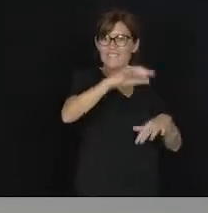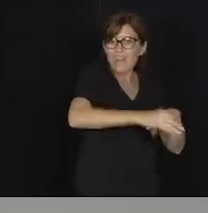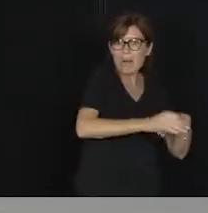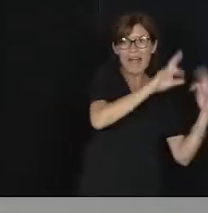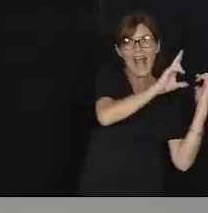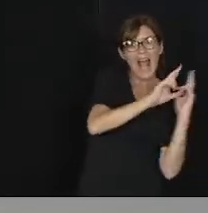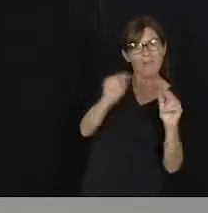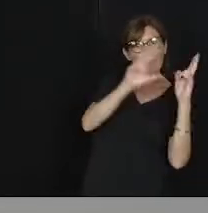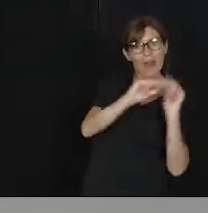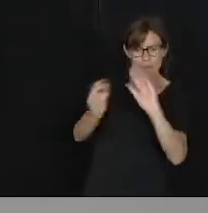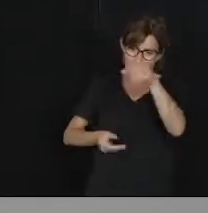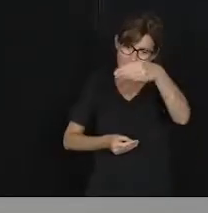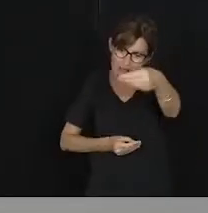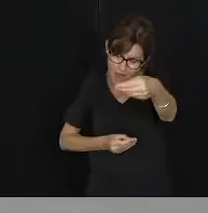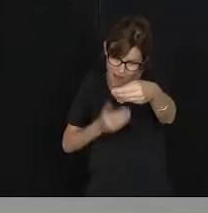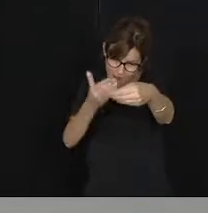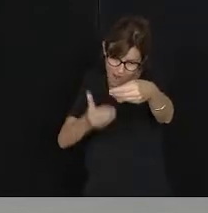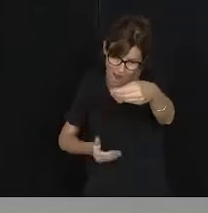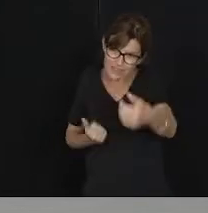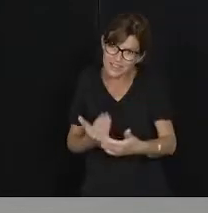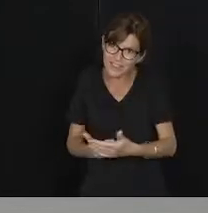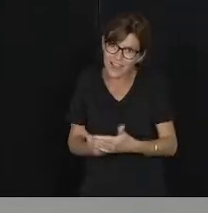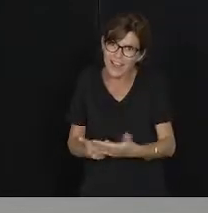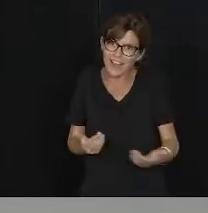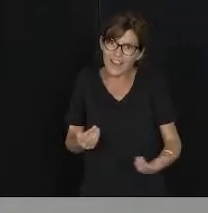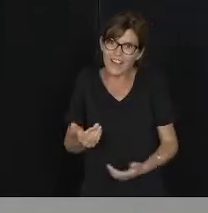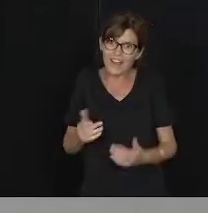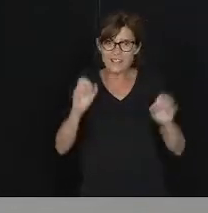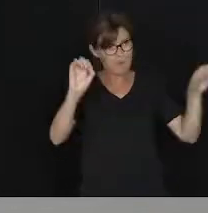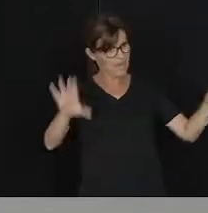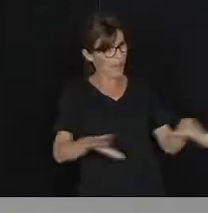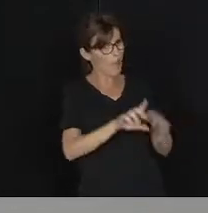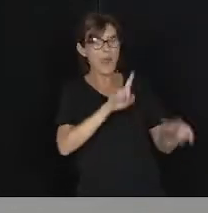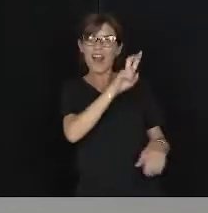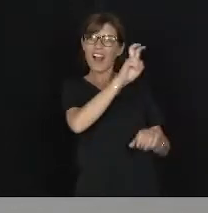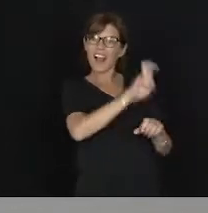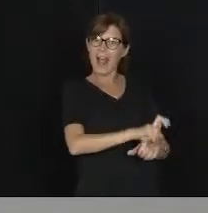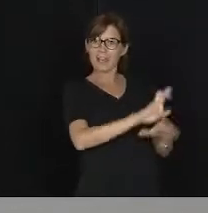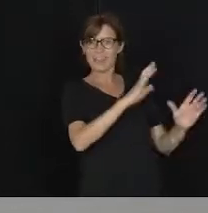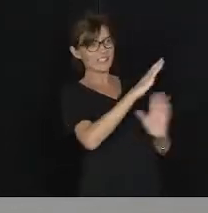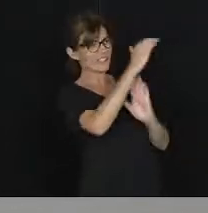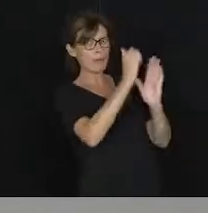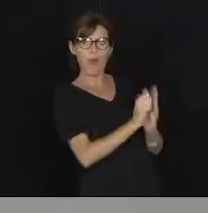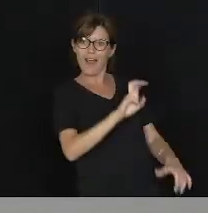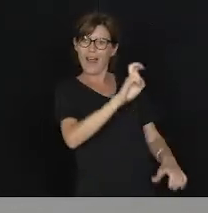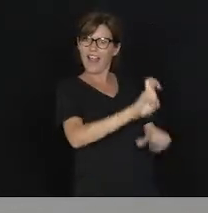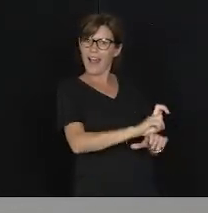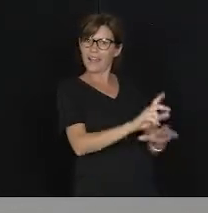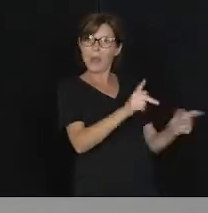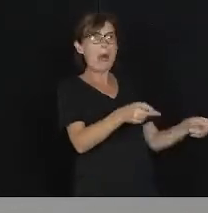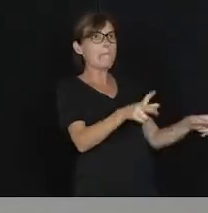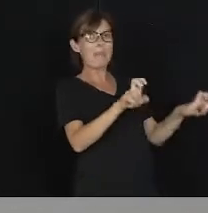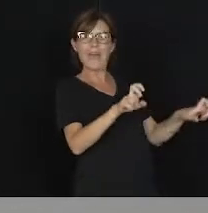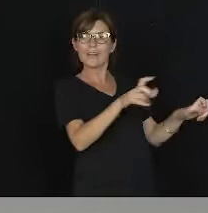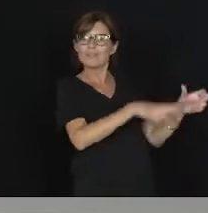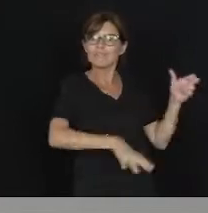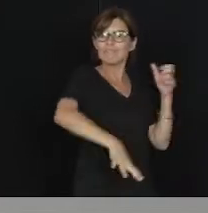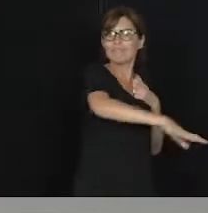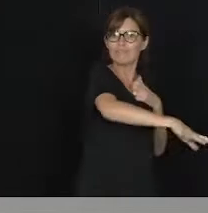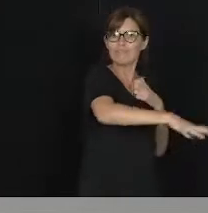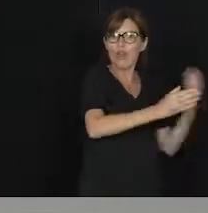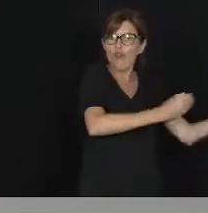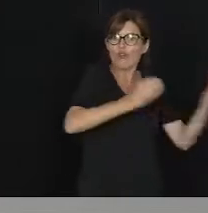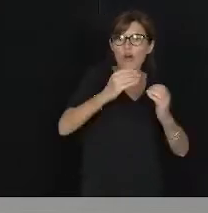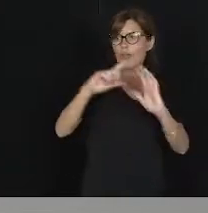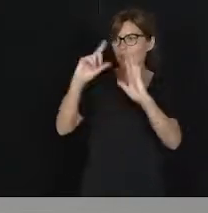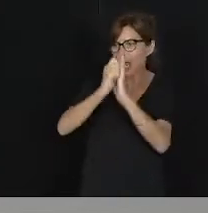font ici, à ce titre, figure de gardienne du temps de paix, puisqu'elles ponctuent leurs lettres de dates, des dates relatives